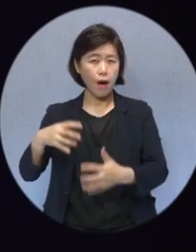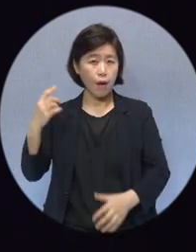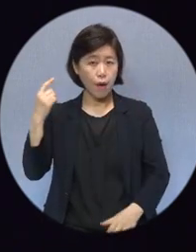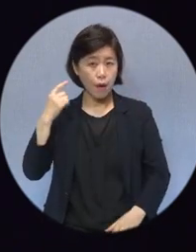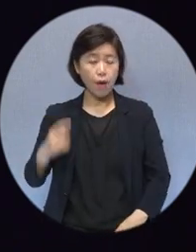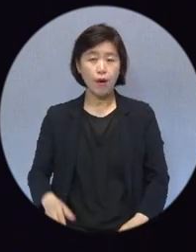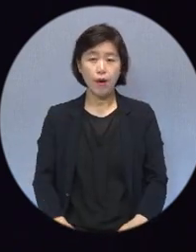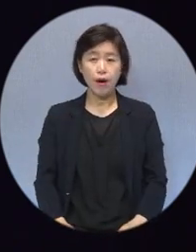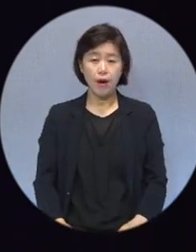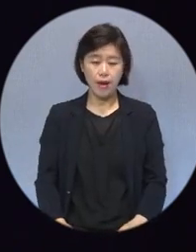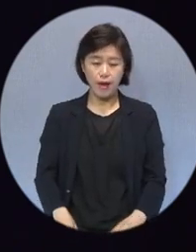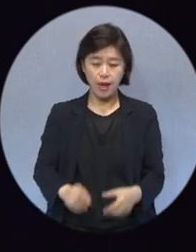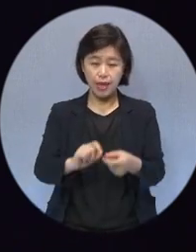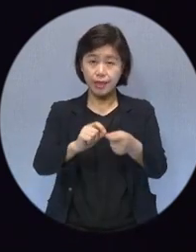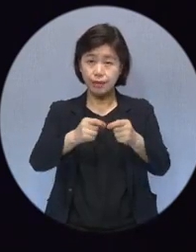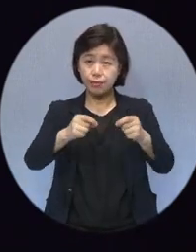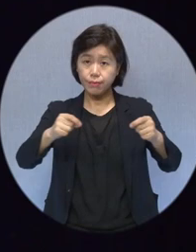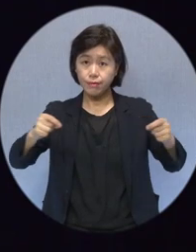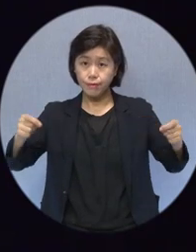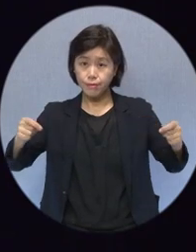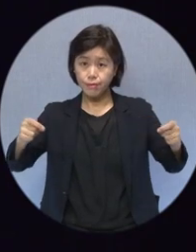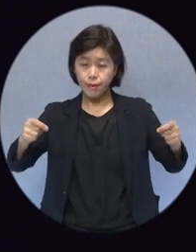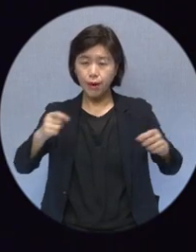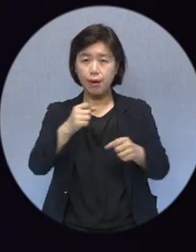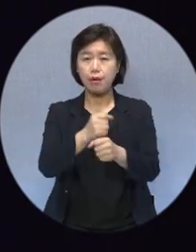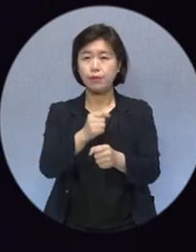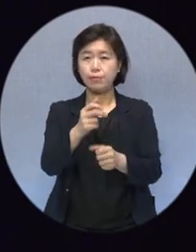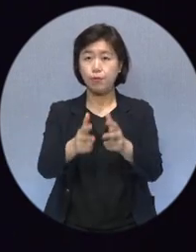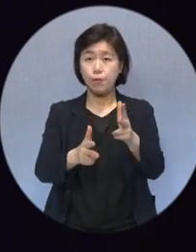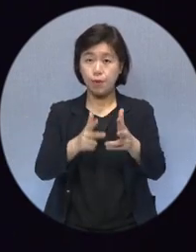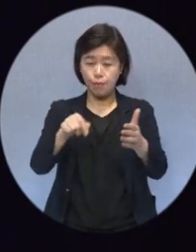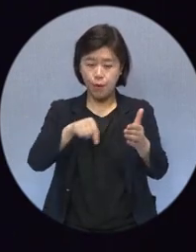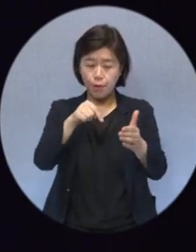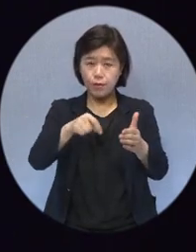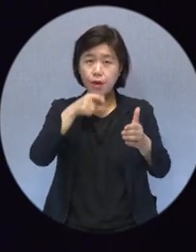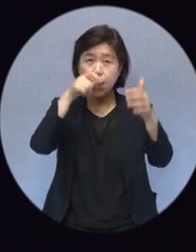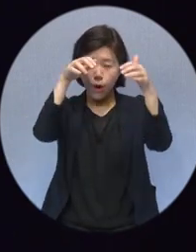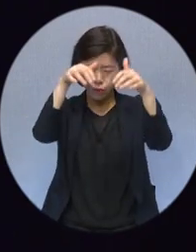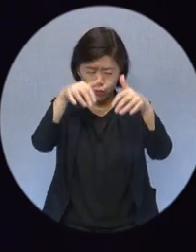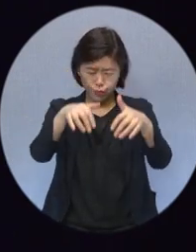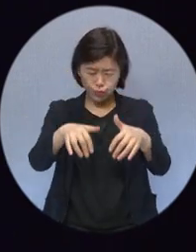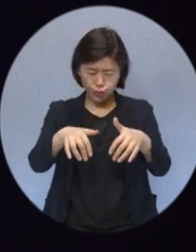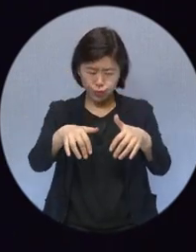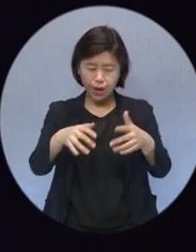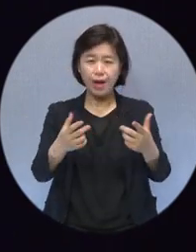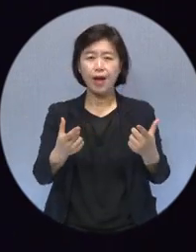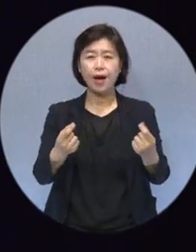끈 공장 안에서는 소나기가 내린다.